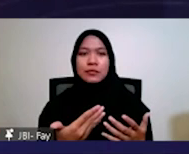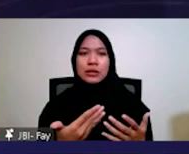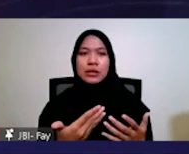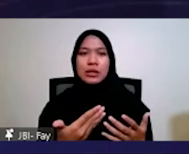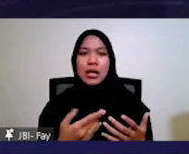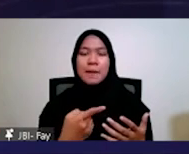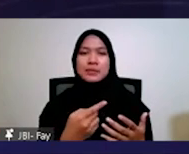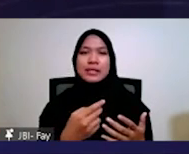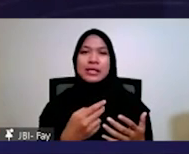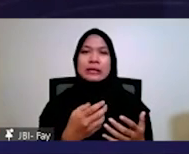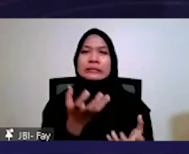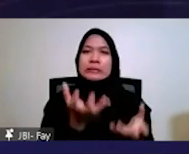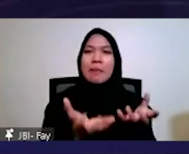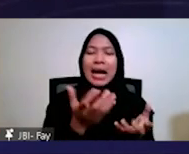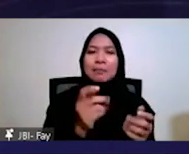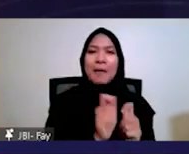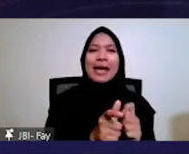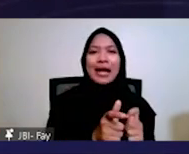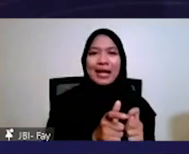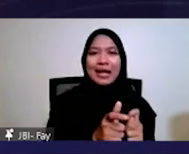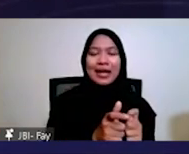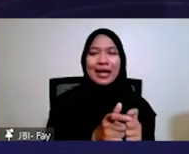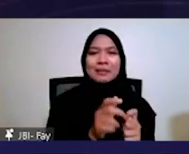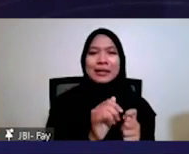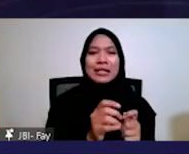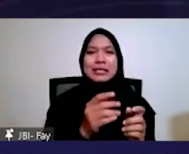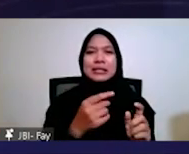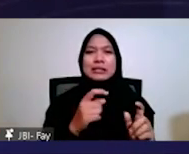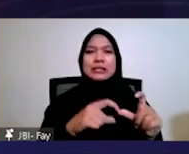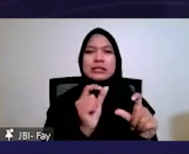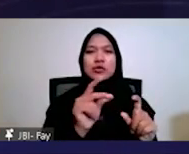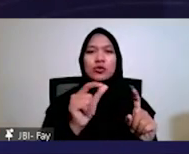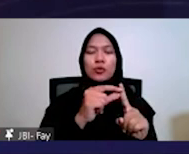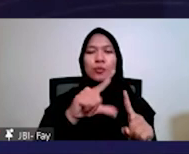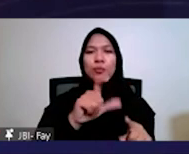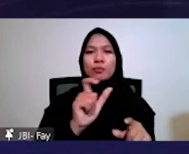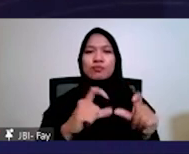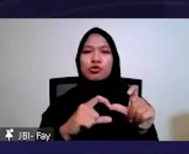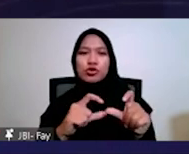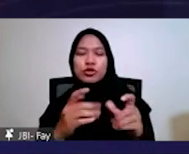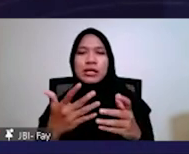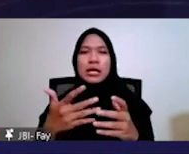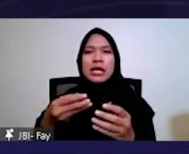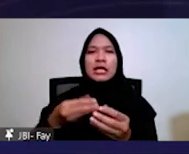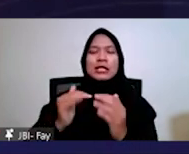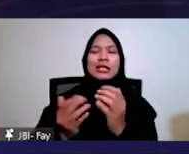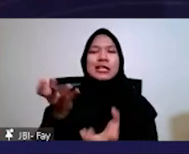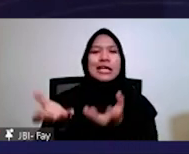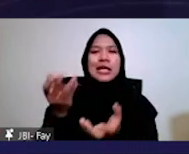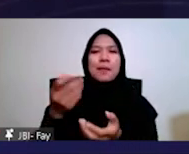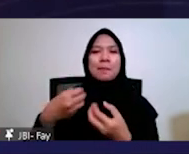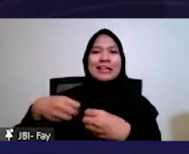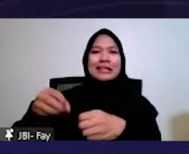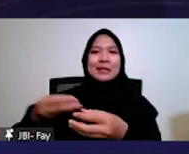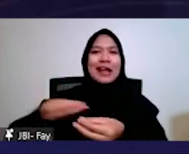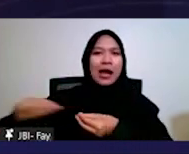ada neraca pembayaran kita itu surplus dari neraca perdagangan itu terus tinggi karena export